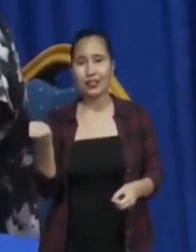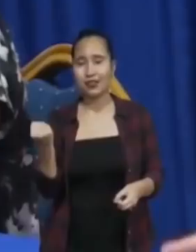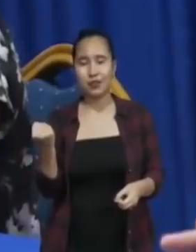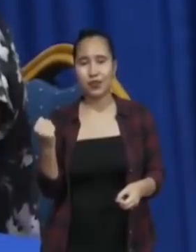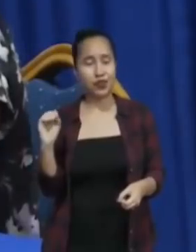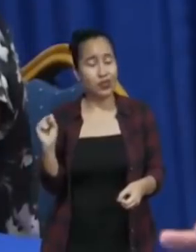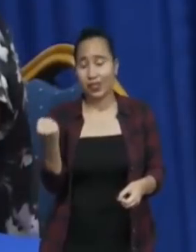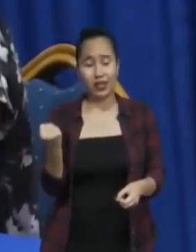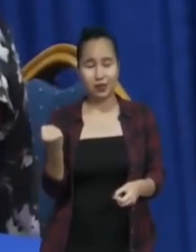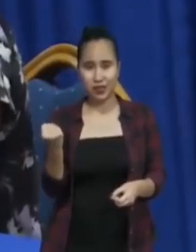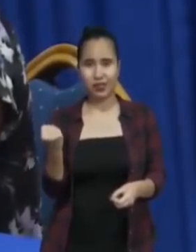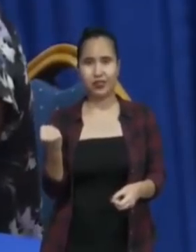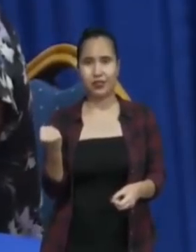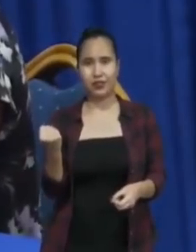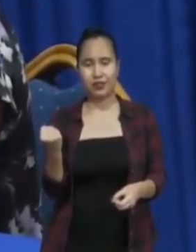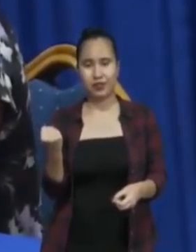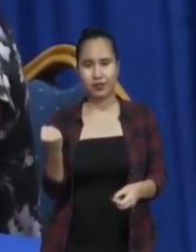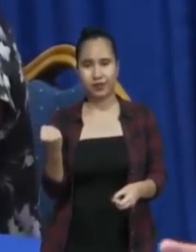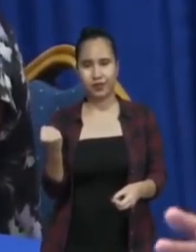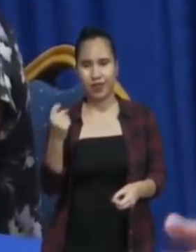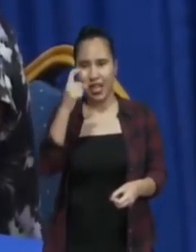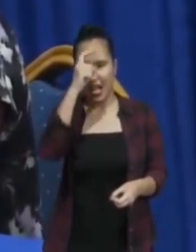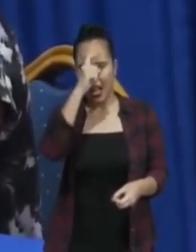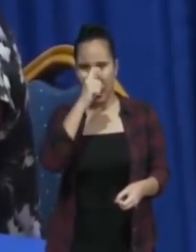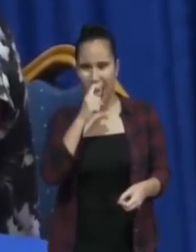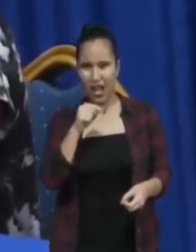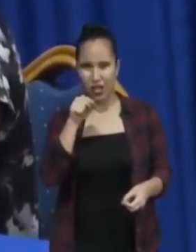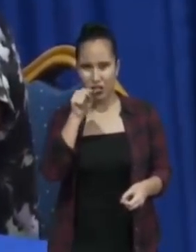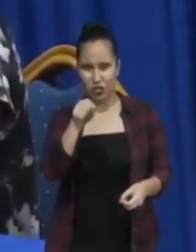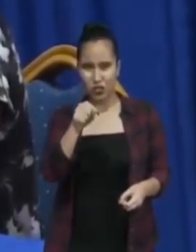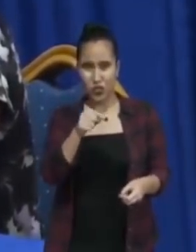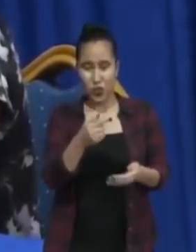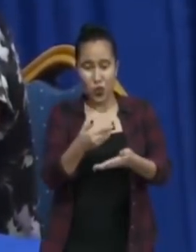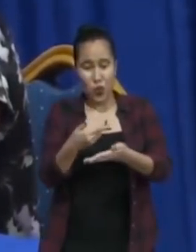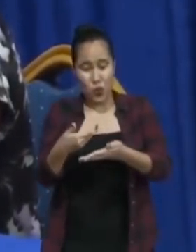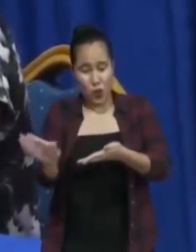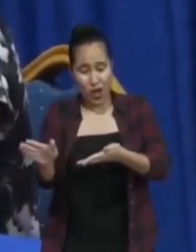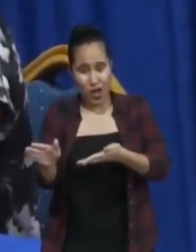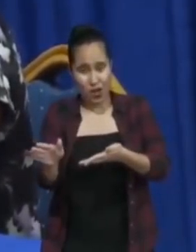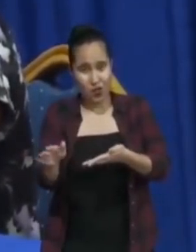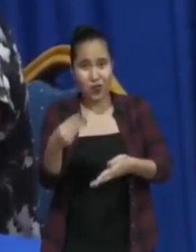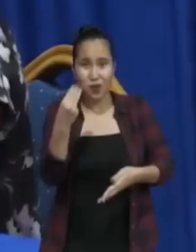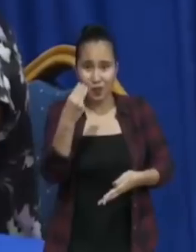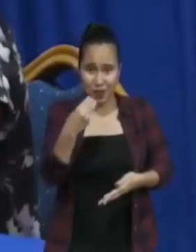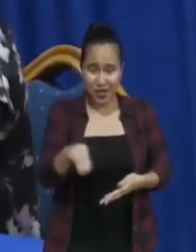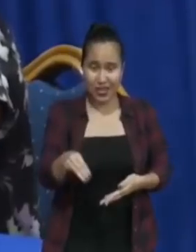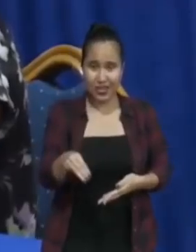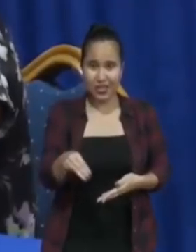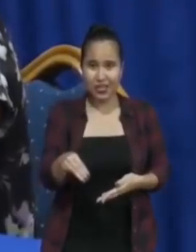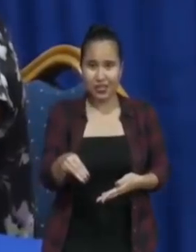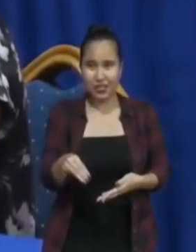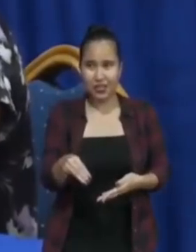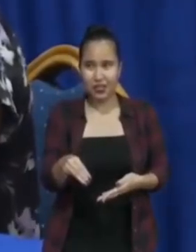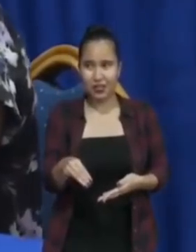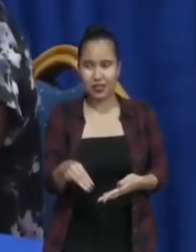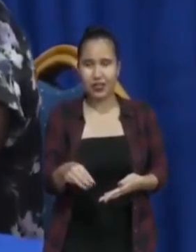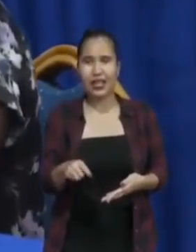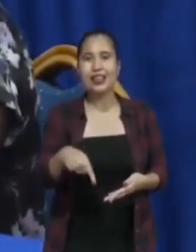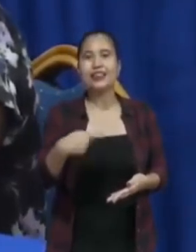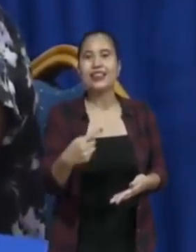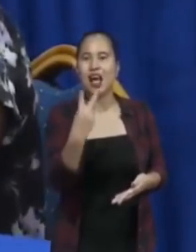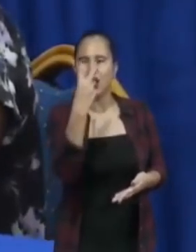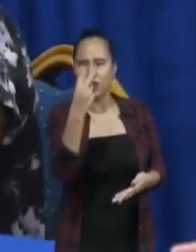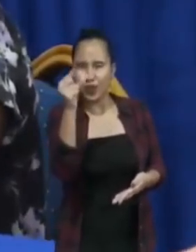niet te appen. Het gaat niet lukken. En als u weg bent voor maandag, komt u terug. Wanneer? Na twee